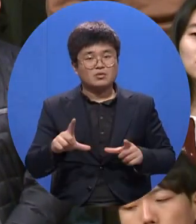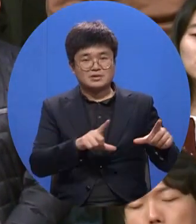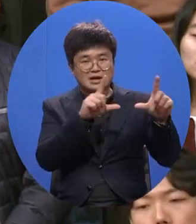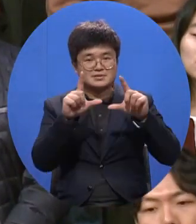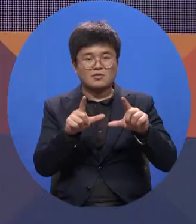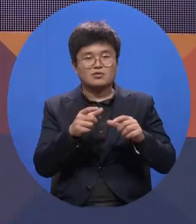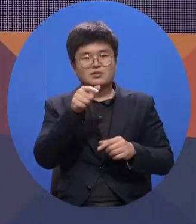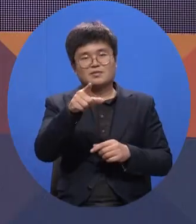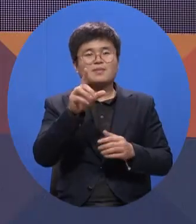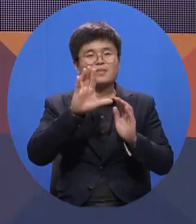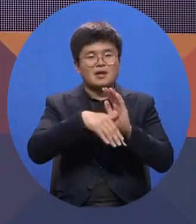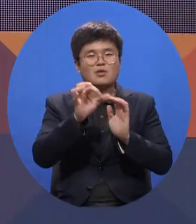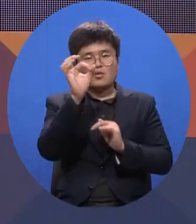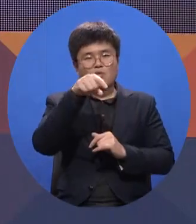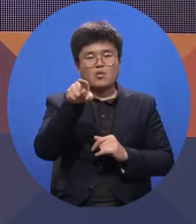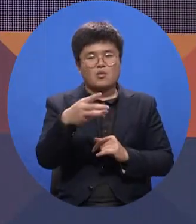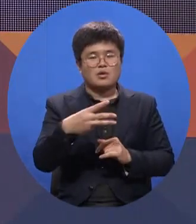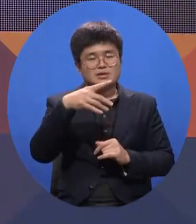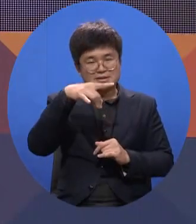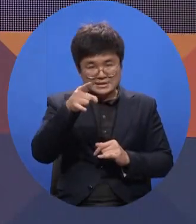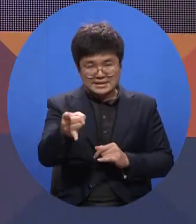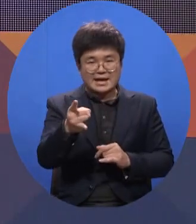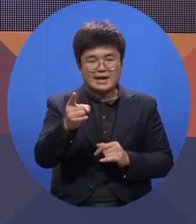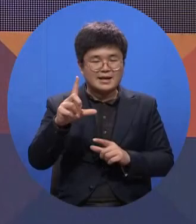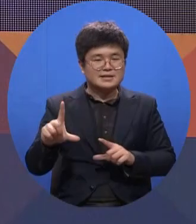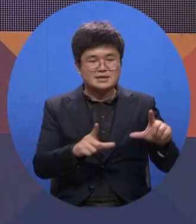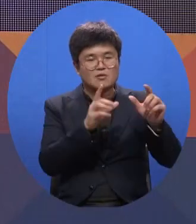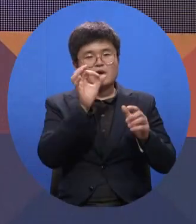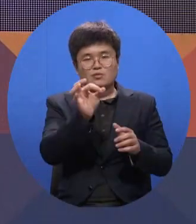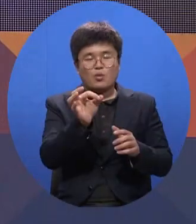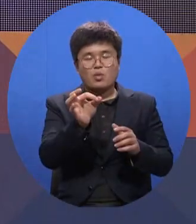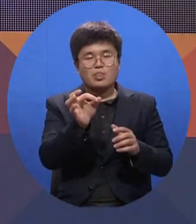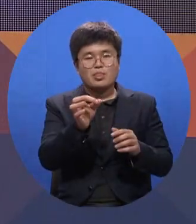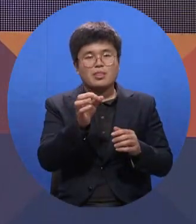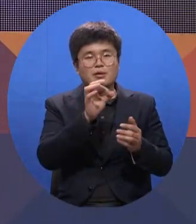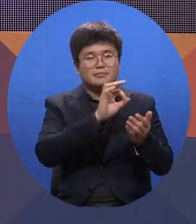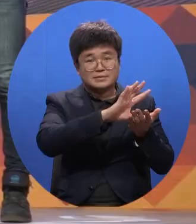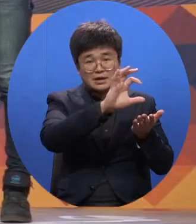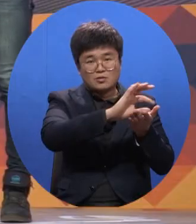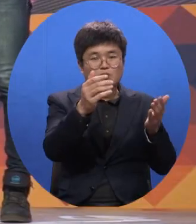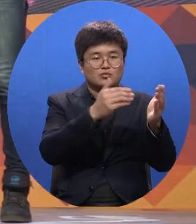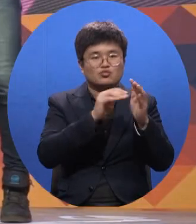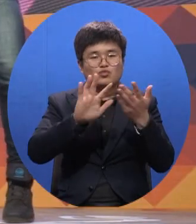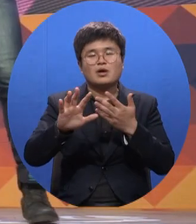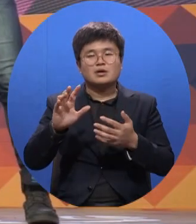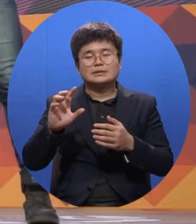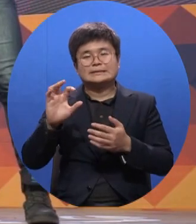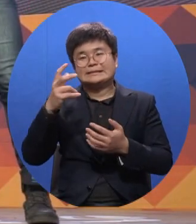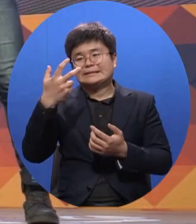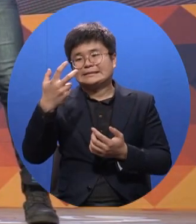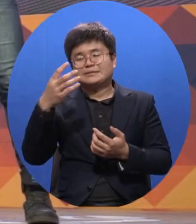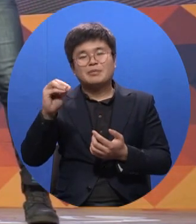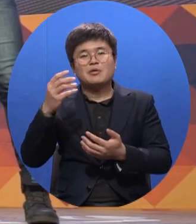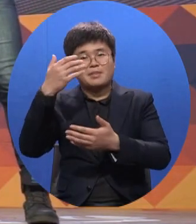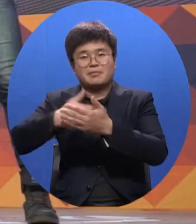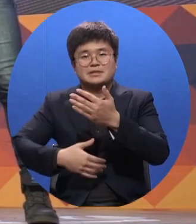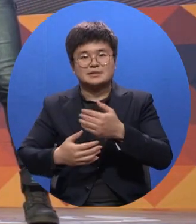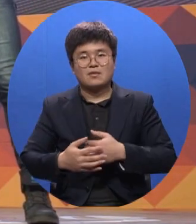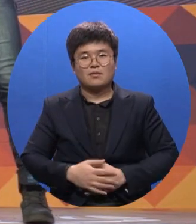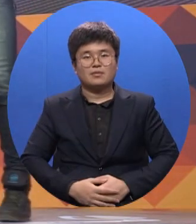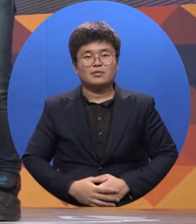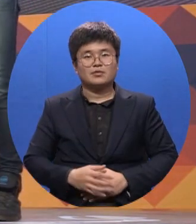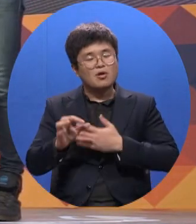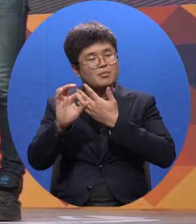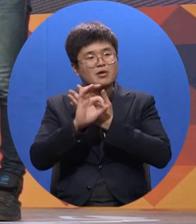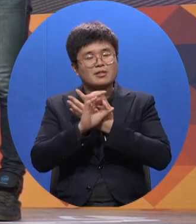이렇게 생활 및 같은거 내고 월 70만원 정도 그렇게 남았어요 그러면 좋은 자 생각했던거 아